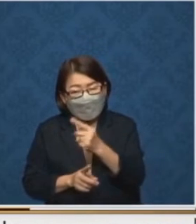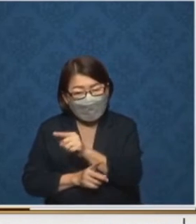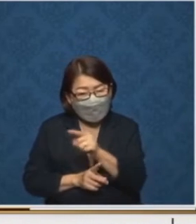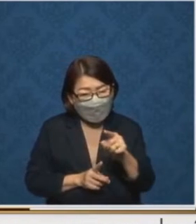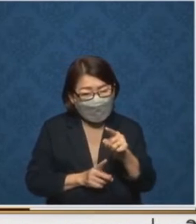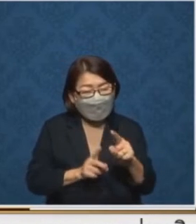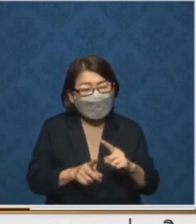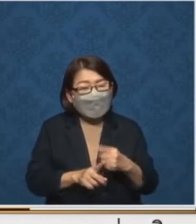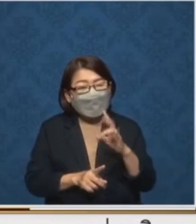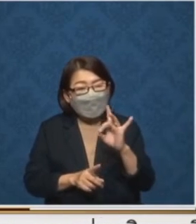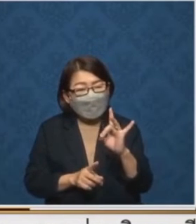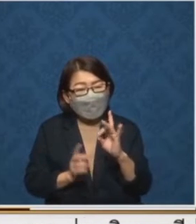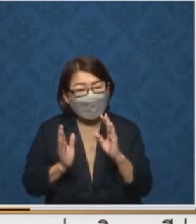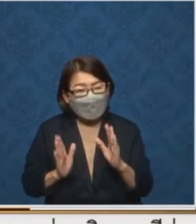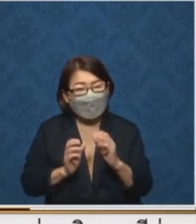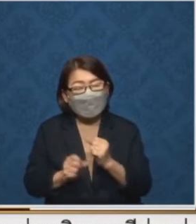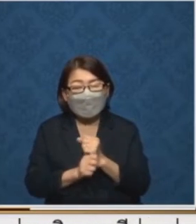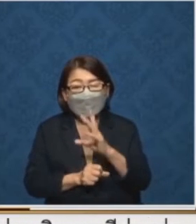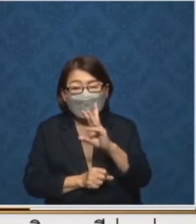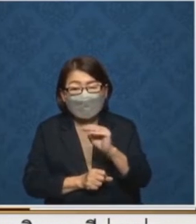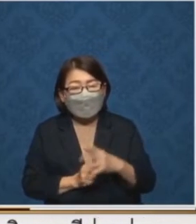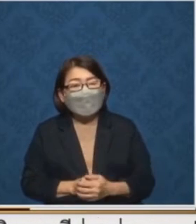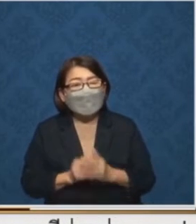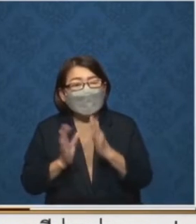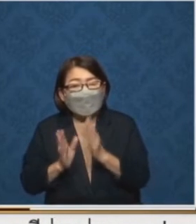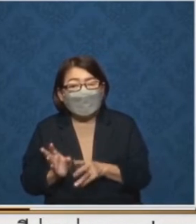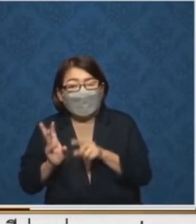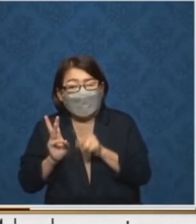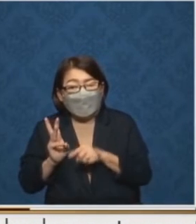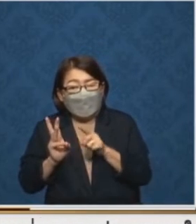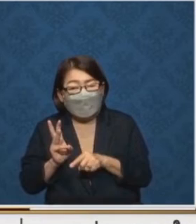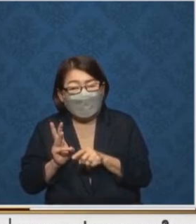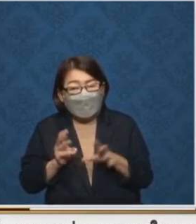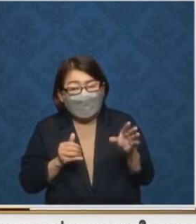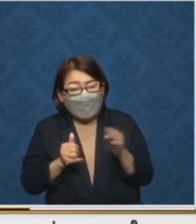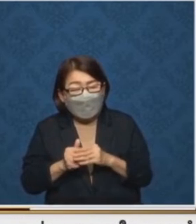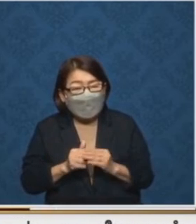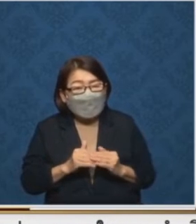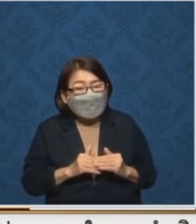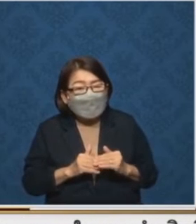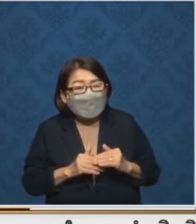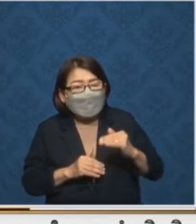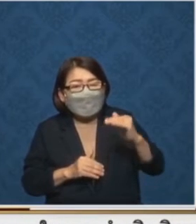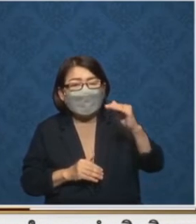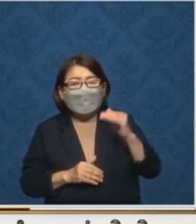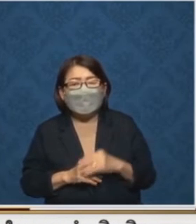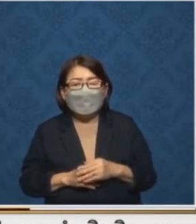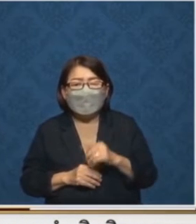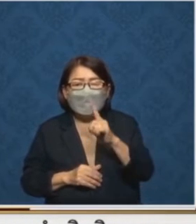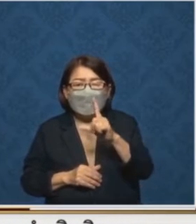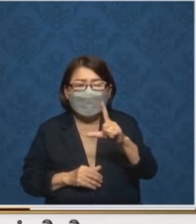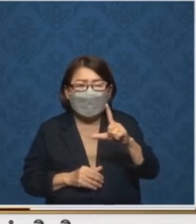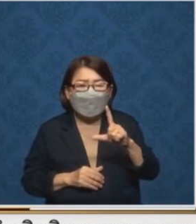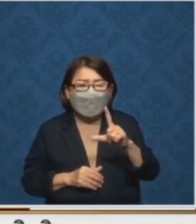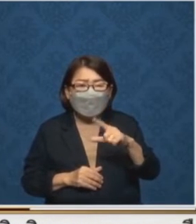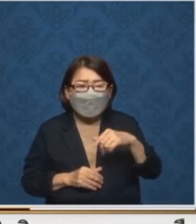175,000 ว่คนพูดด้ง่ายนะครับ โตขึ้นแบบประเทศไยสรางความหัส